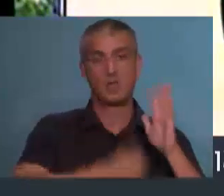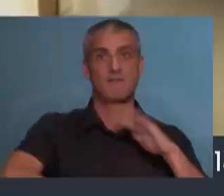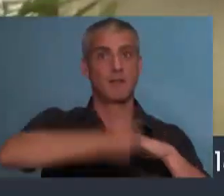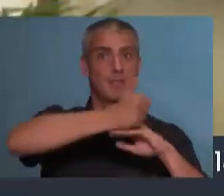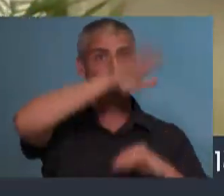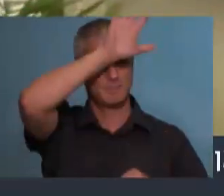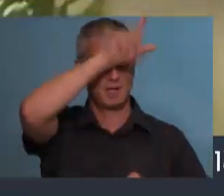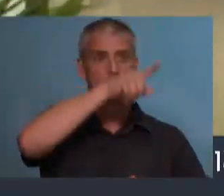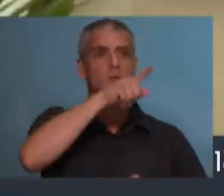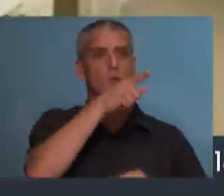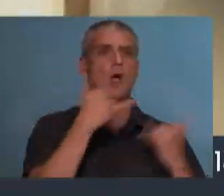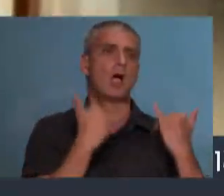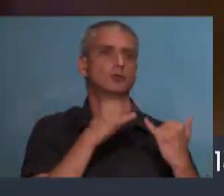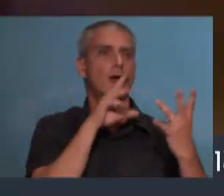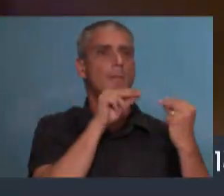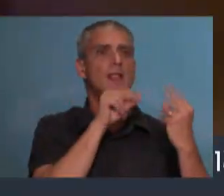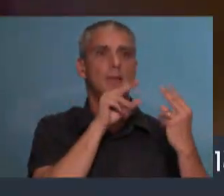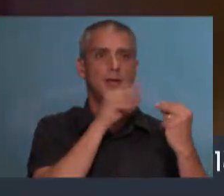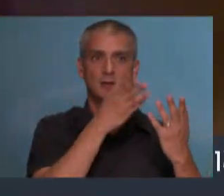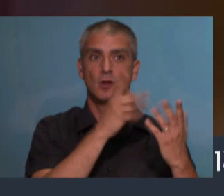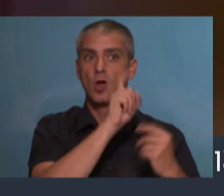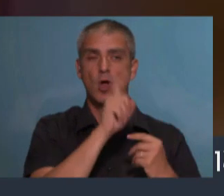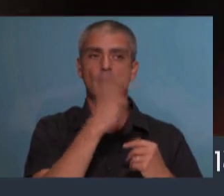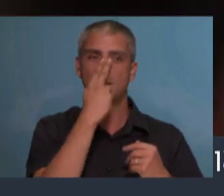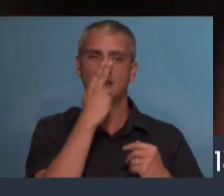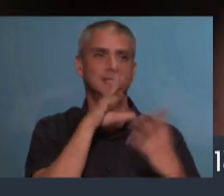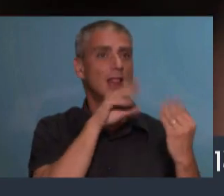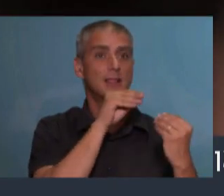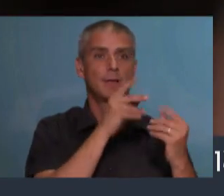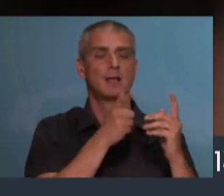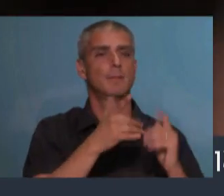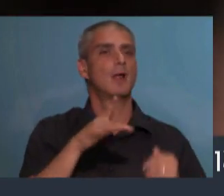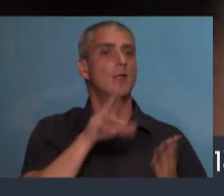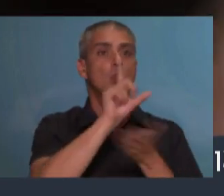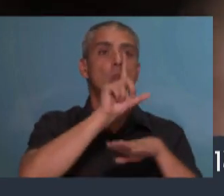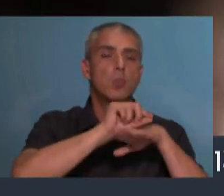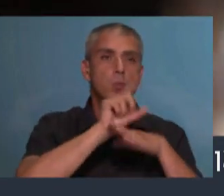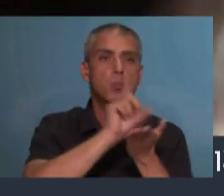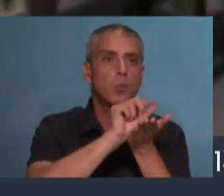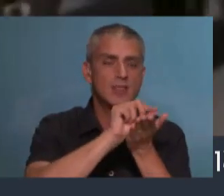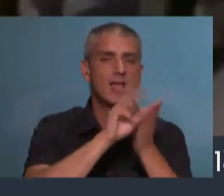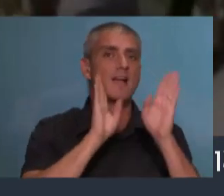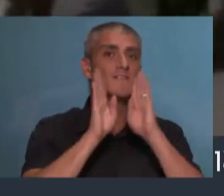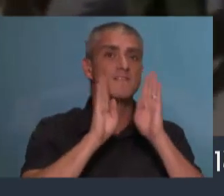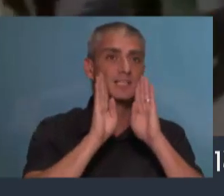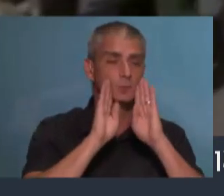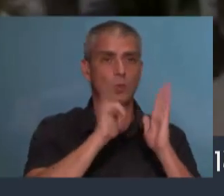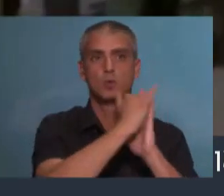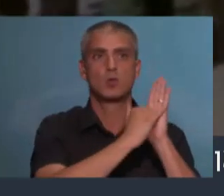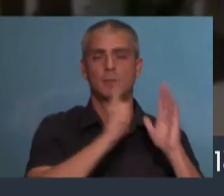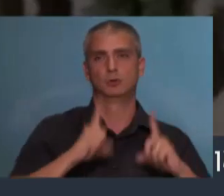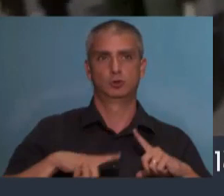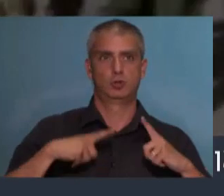האיראנים, הוא עכשיו מדבר. או לפחות מנסה לדבר דרך הטוויטר, הפייסבוק והיוטיוב עם מי